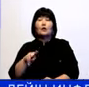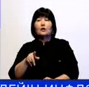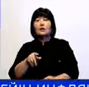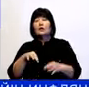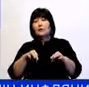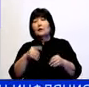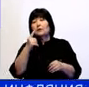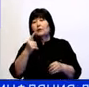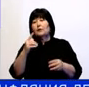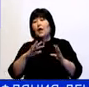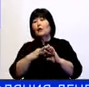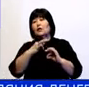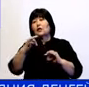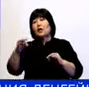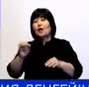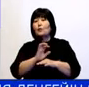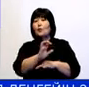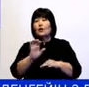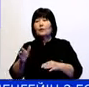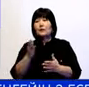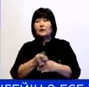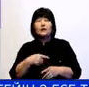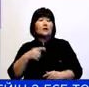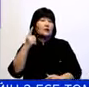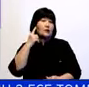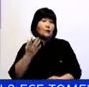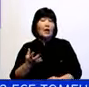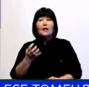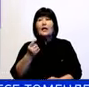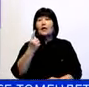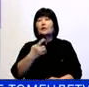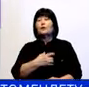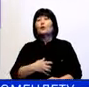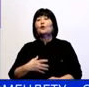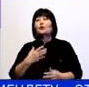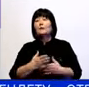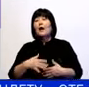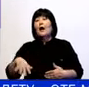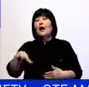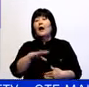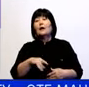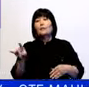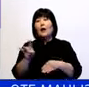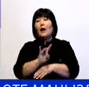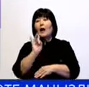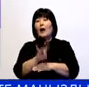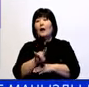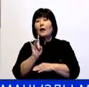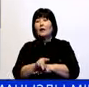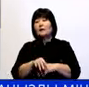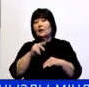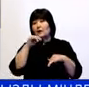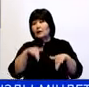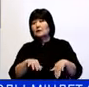патрульден аудандарға бөлеміз деген сондай шешімді келіп отырмыз. Тағы бір өзекті мәселе. Аймақта алаяқтардың арбауына